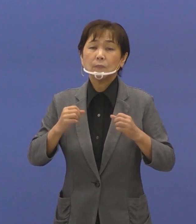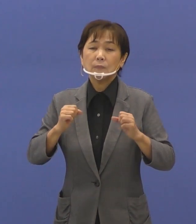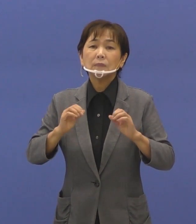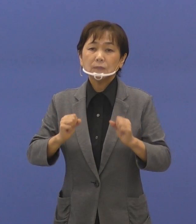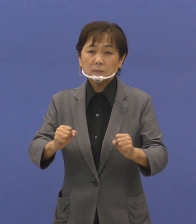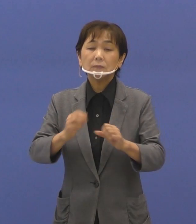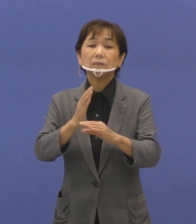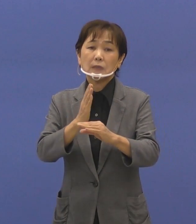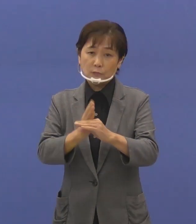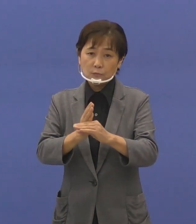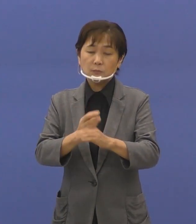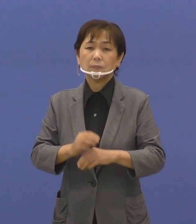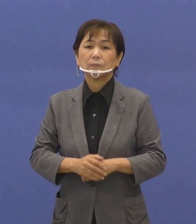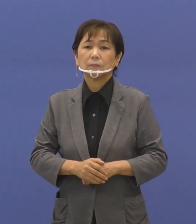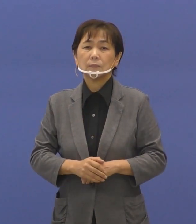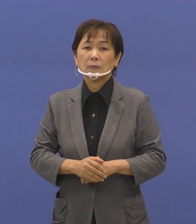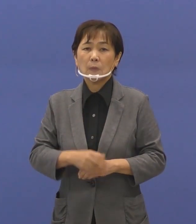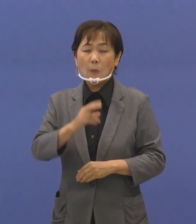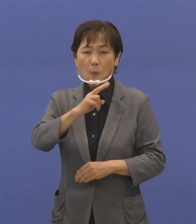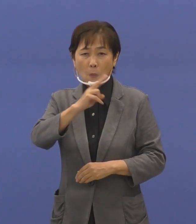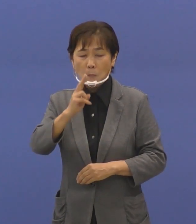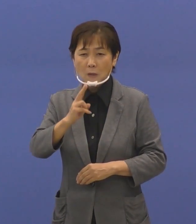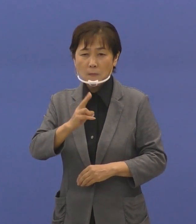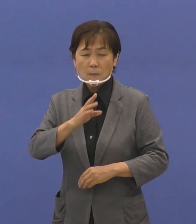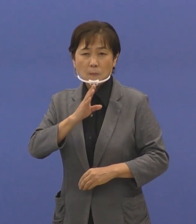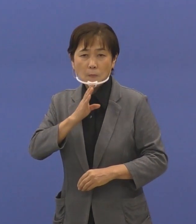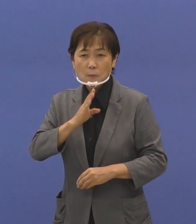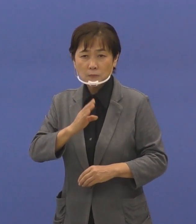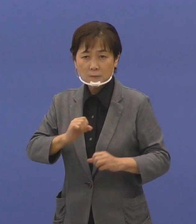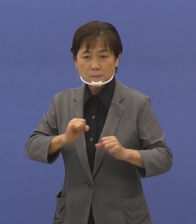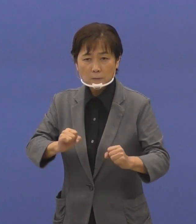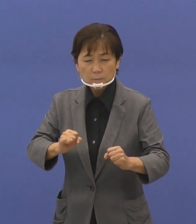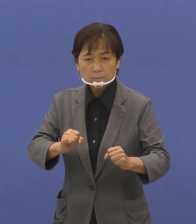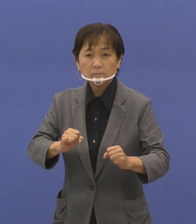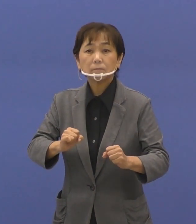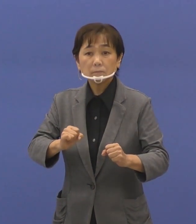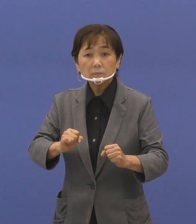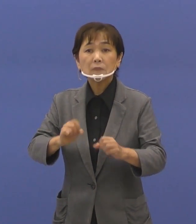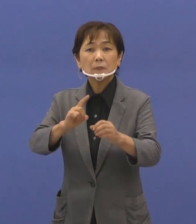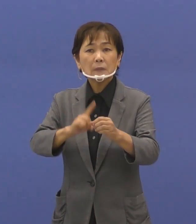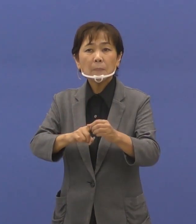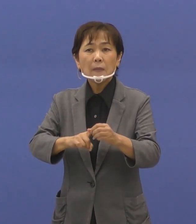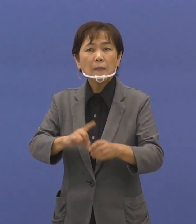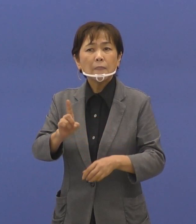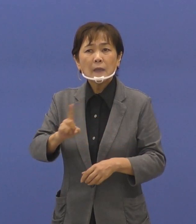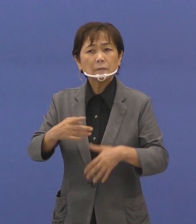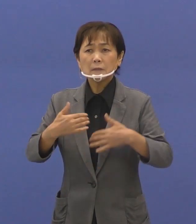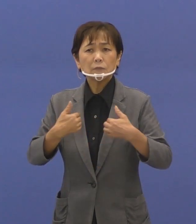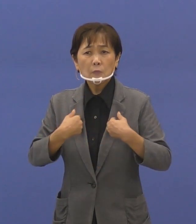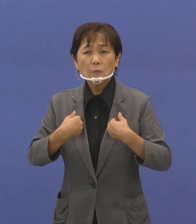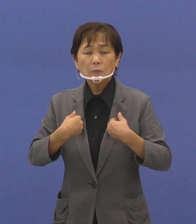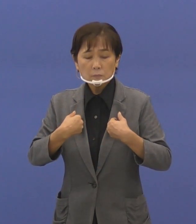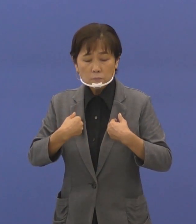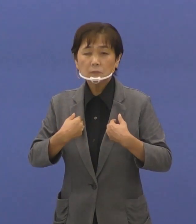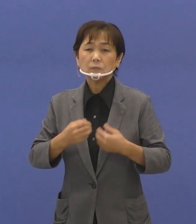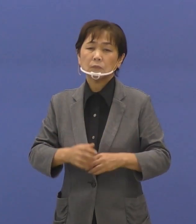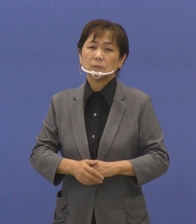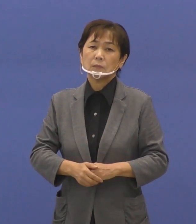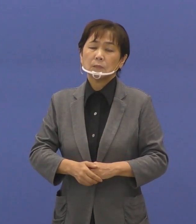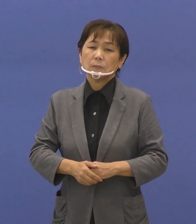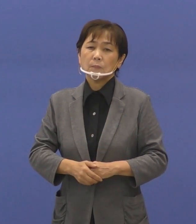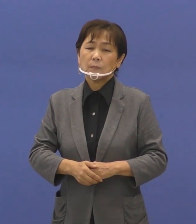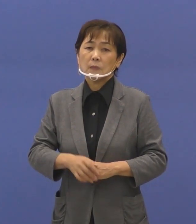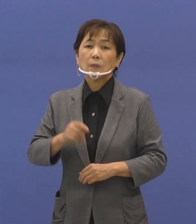たってどう復旧させていくか、また将来防災どう強化していくかということについては、まず